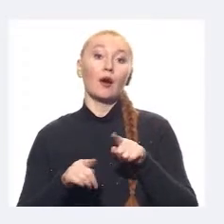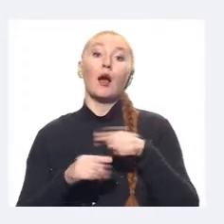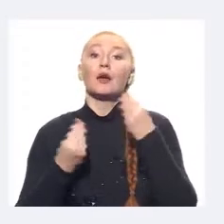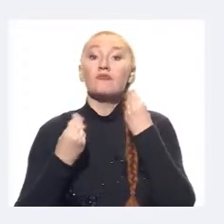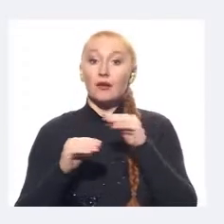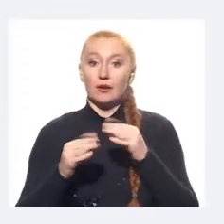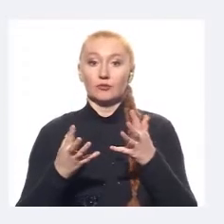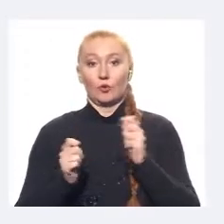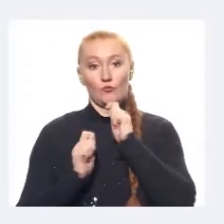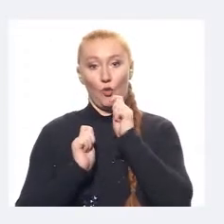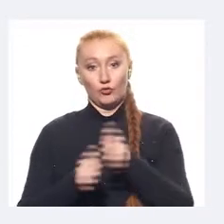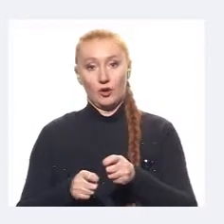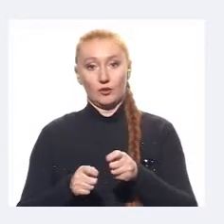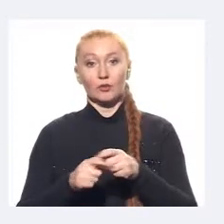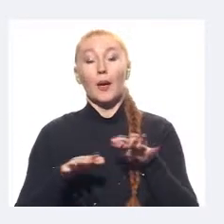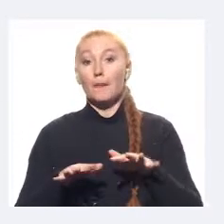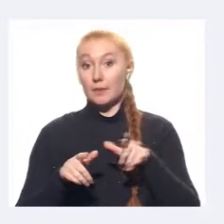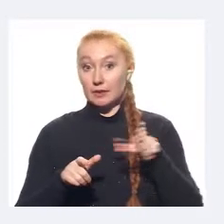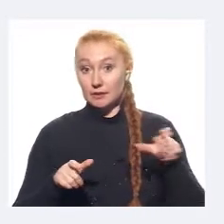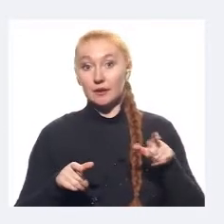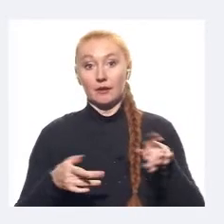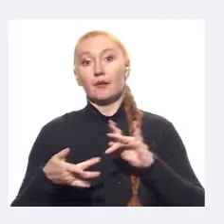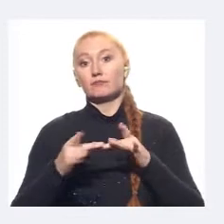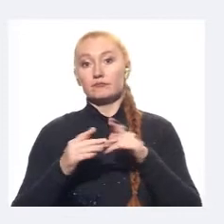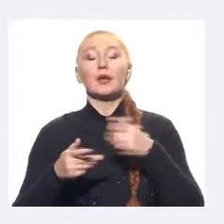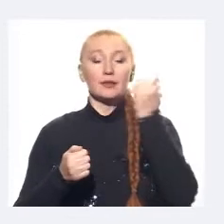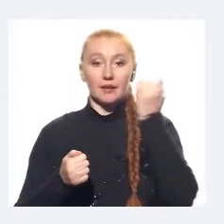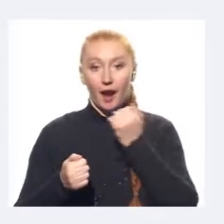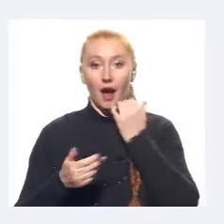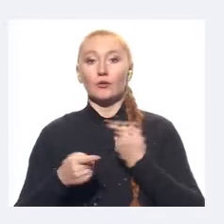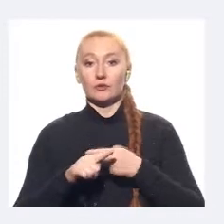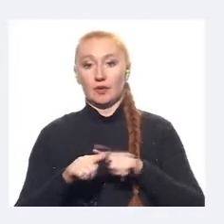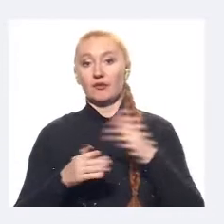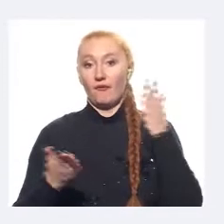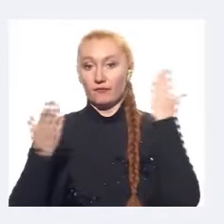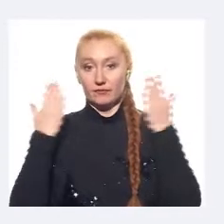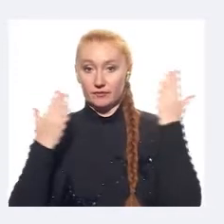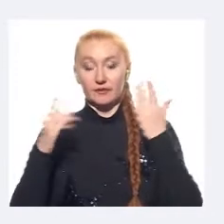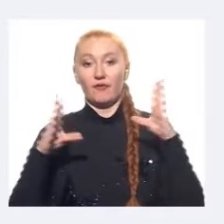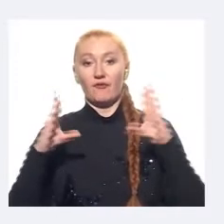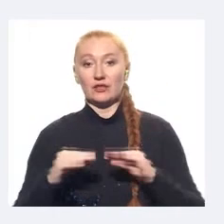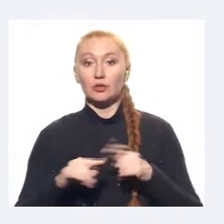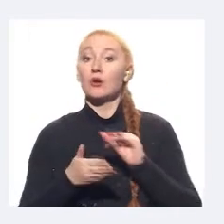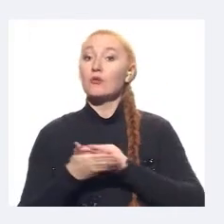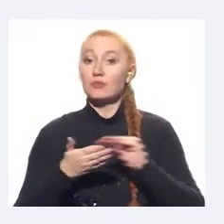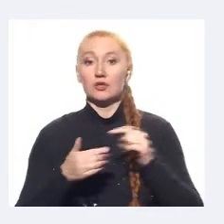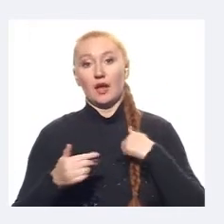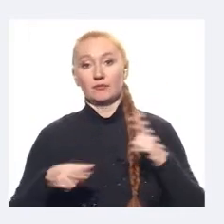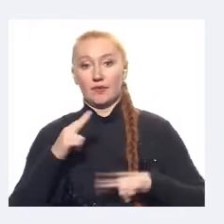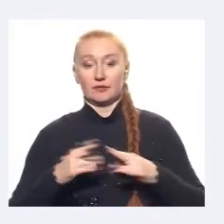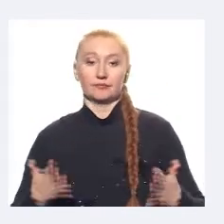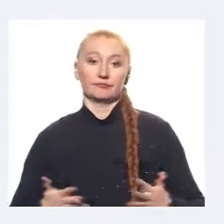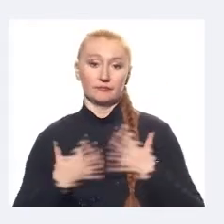найкращих отримують подарунки. Містяни в мережі дякують за віртуальну вечірку, бо пишуть, це підняло настрій